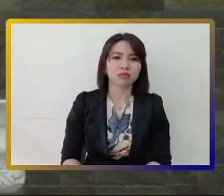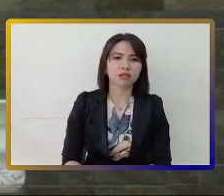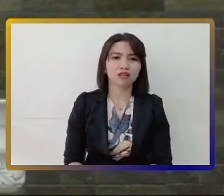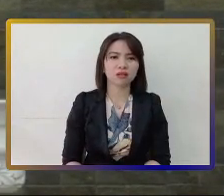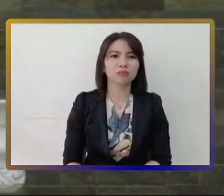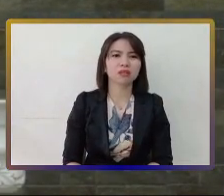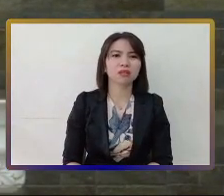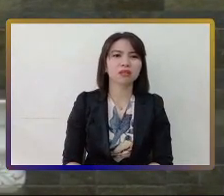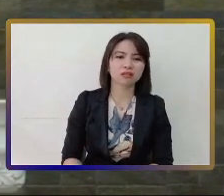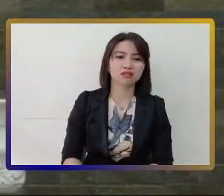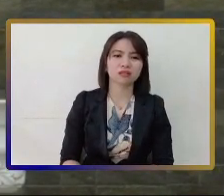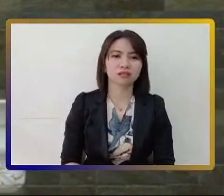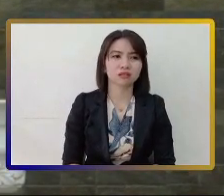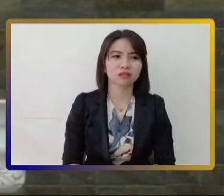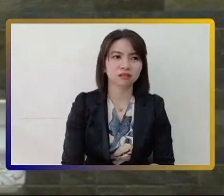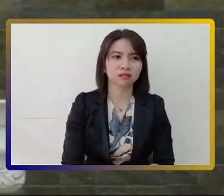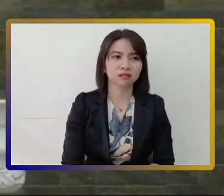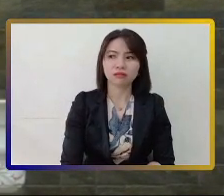Come on!